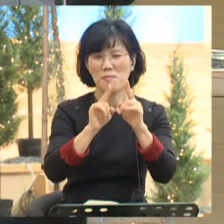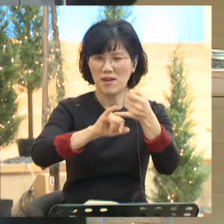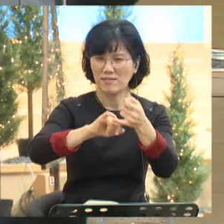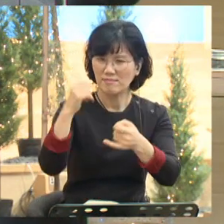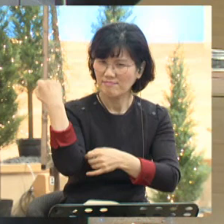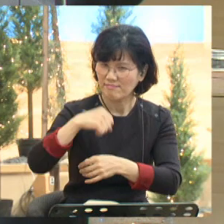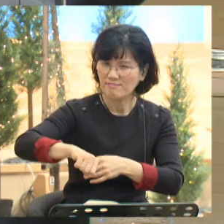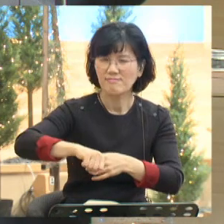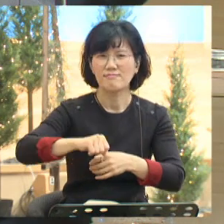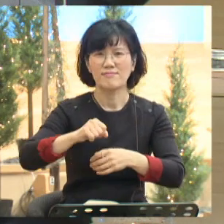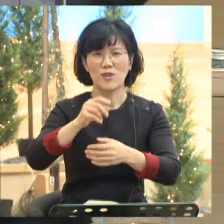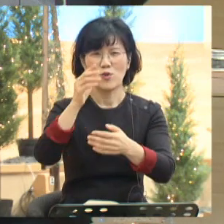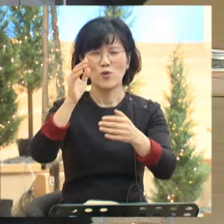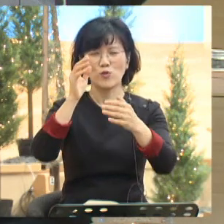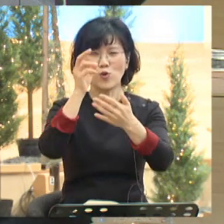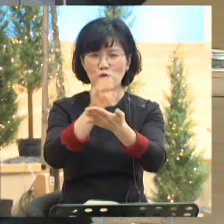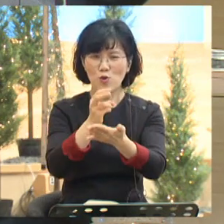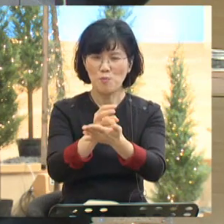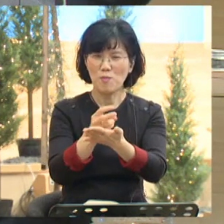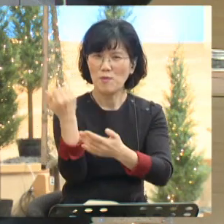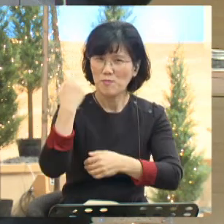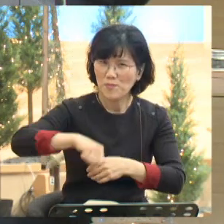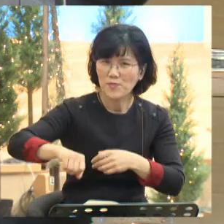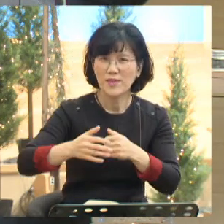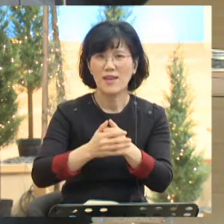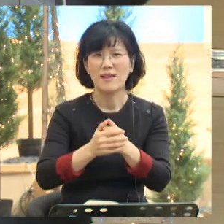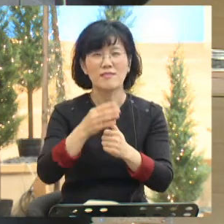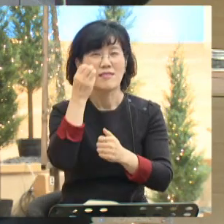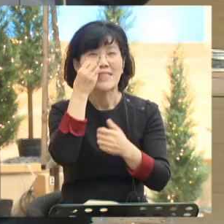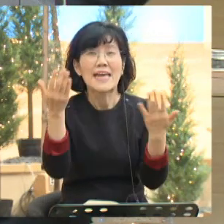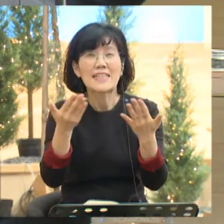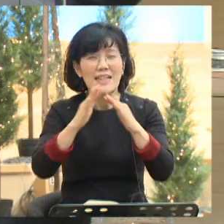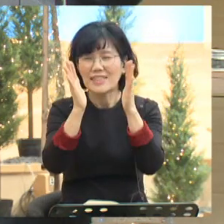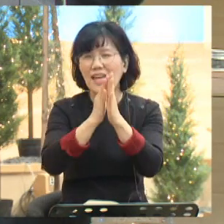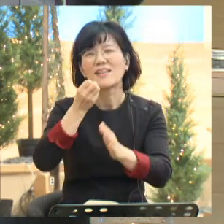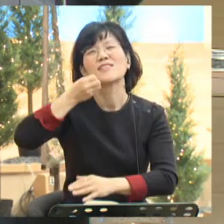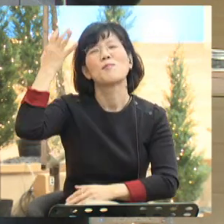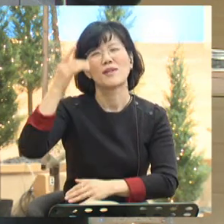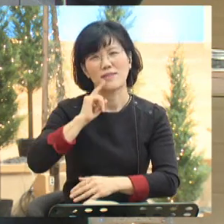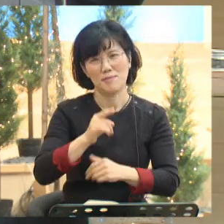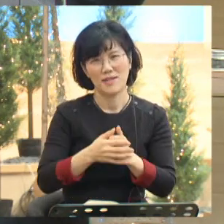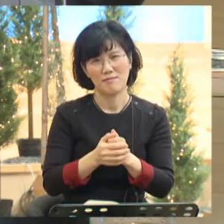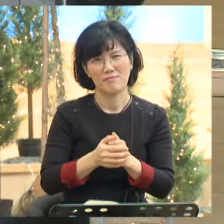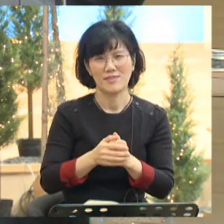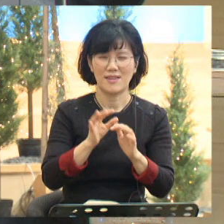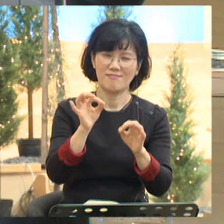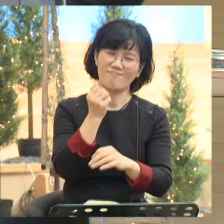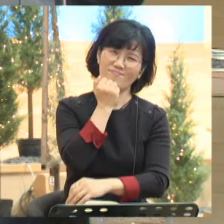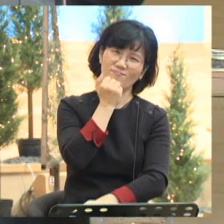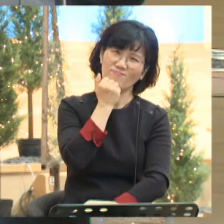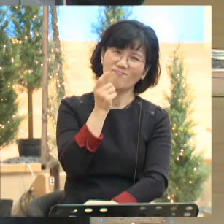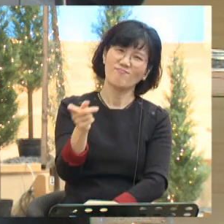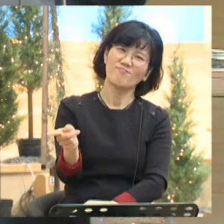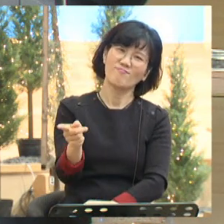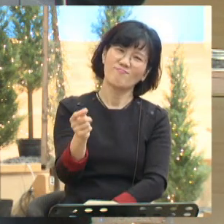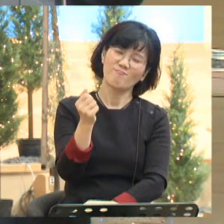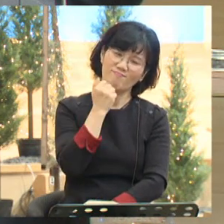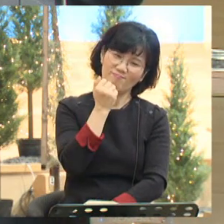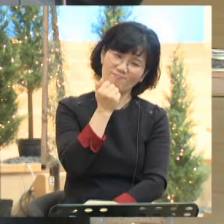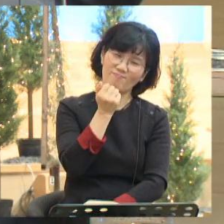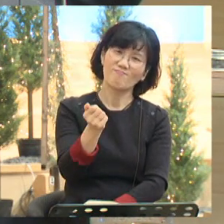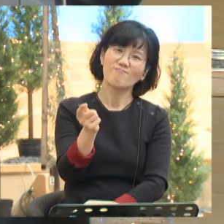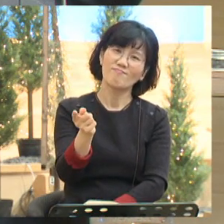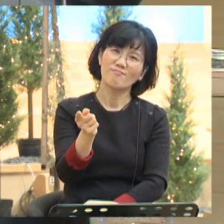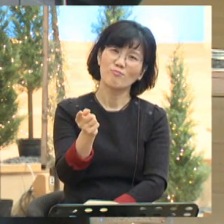율법 주 냉을 거절하고 귀한 일들을 다 잊어버리고 우수 하 죠 우사 정말